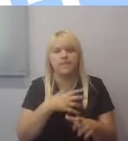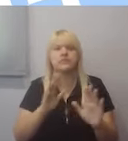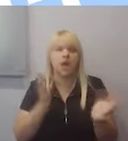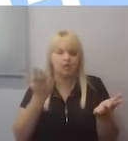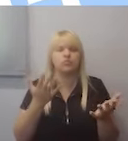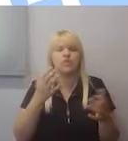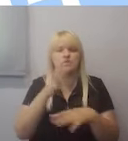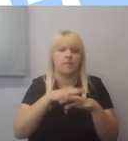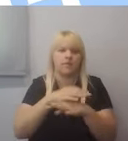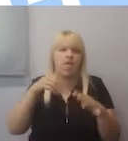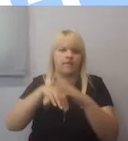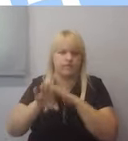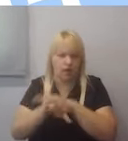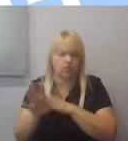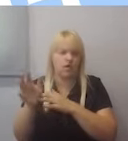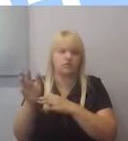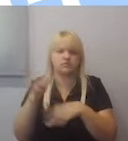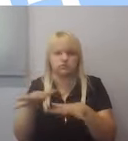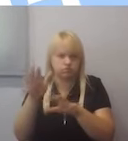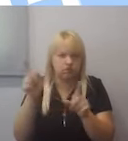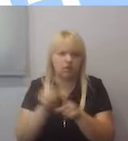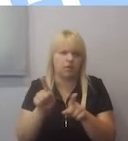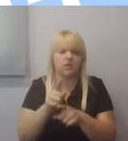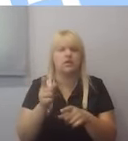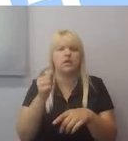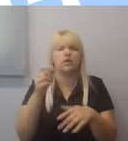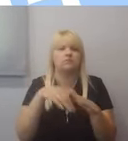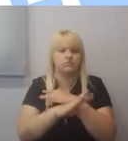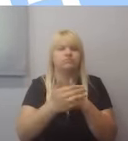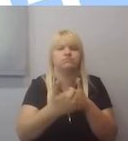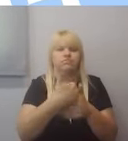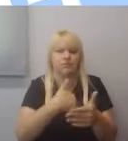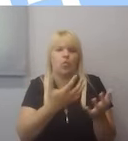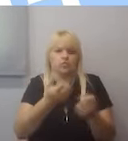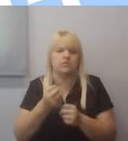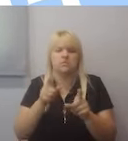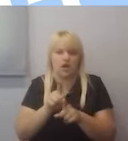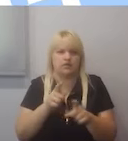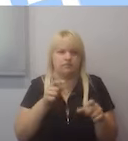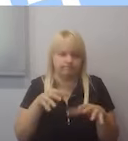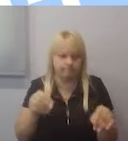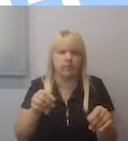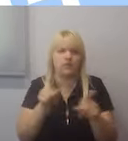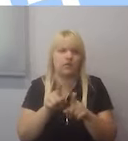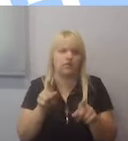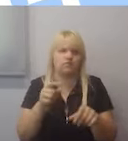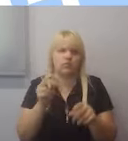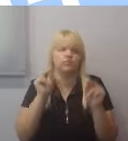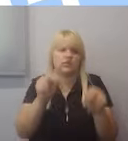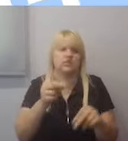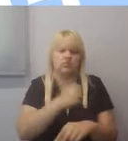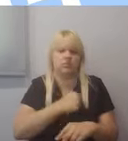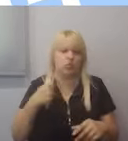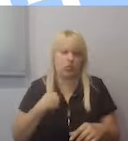evakuēto personu uzņemšanu sniegs nepieciešamo atbalstu nacionāliem bruņottiiem spēkiem transportēšanas